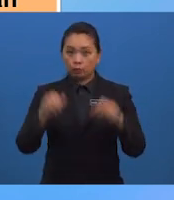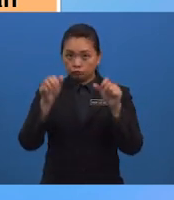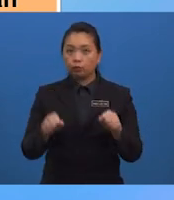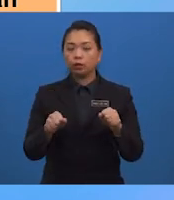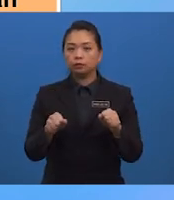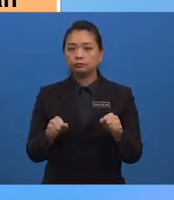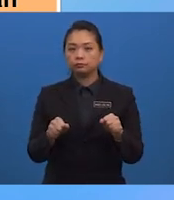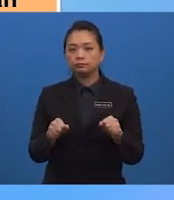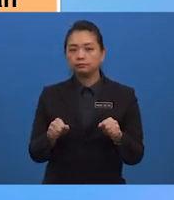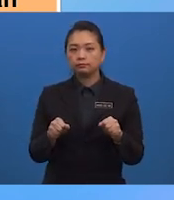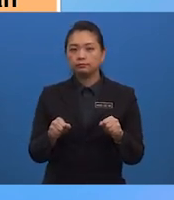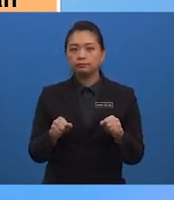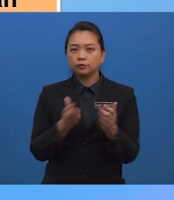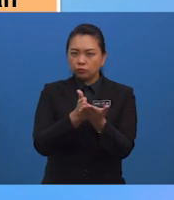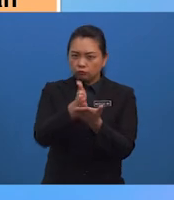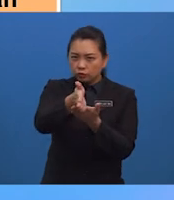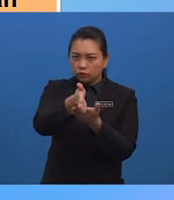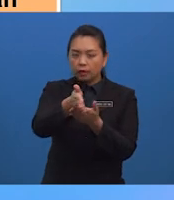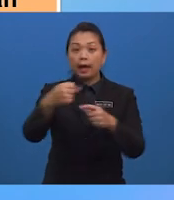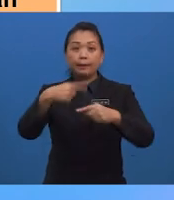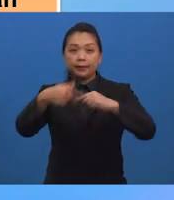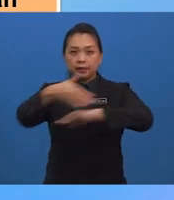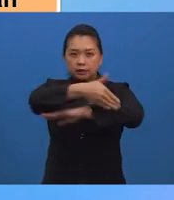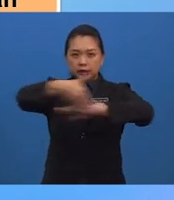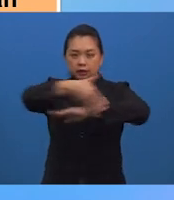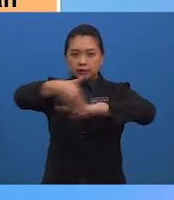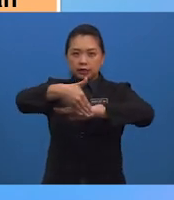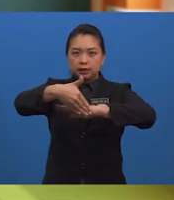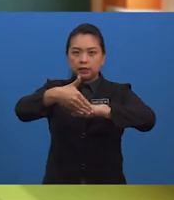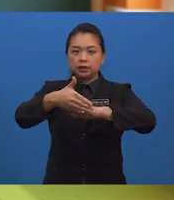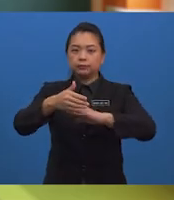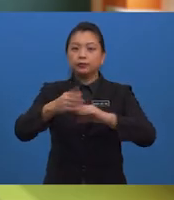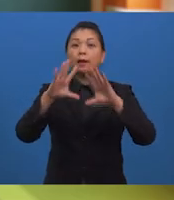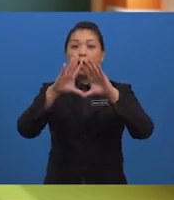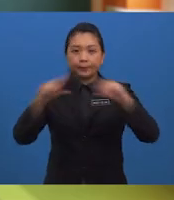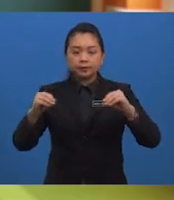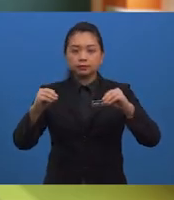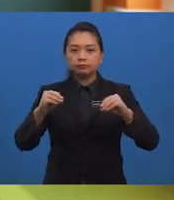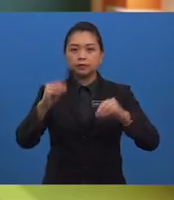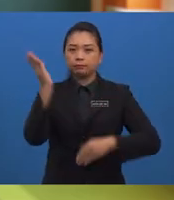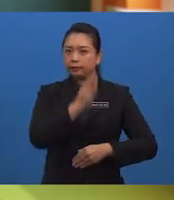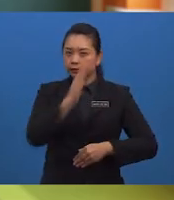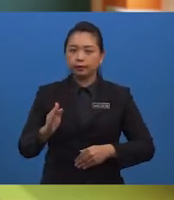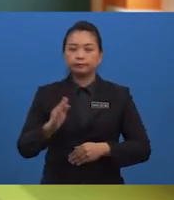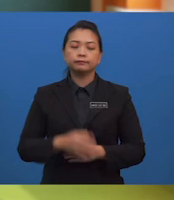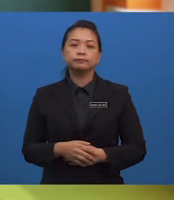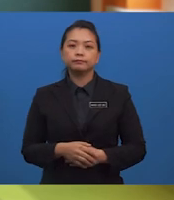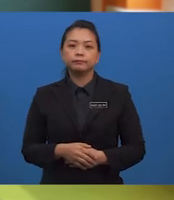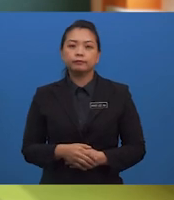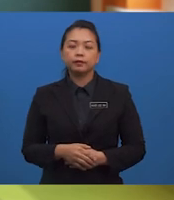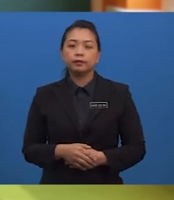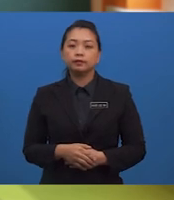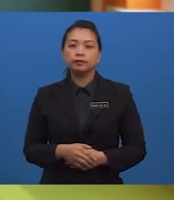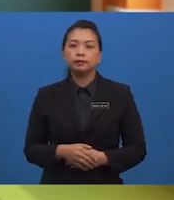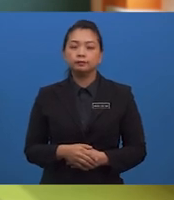ditembusi apabila sekatan perdagangan dimansuhkan. Kesan positif perluasan pasaran termasuklah